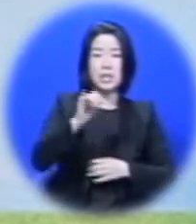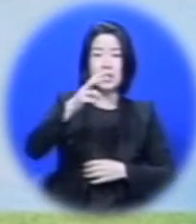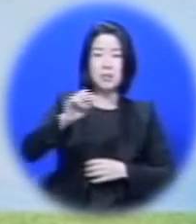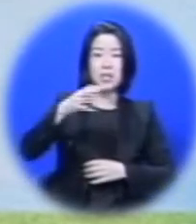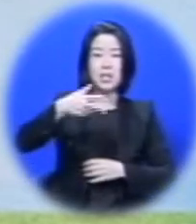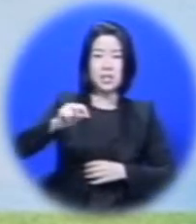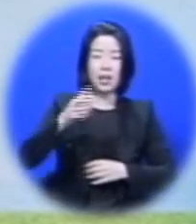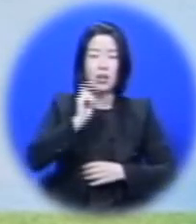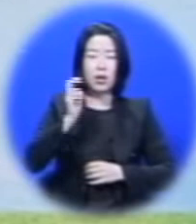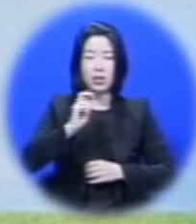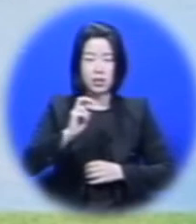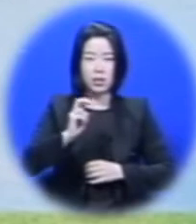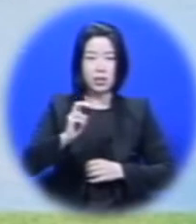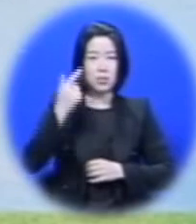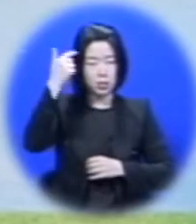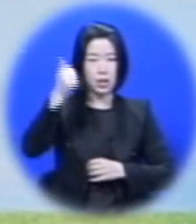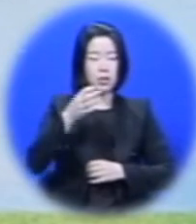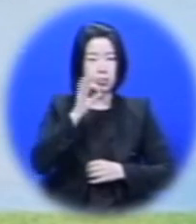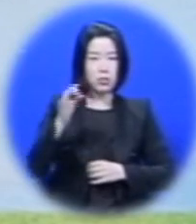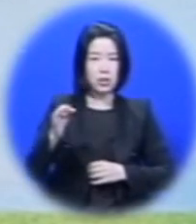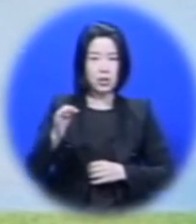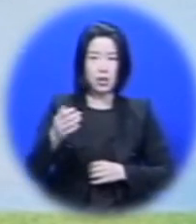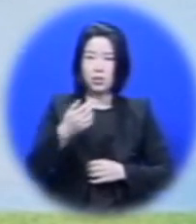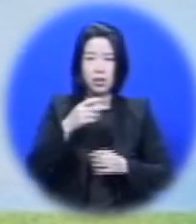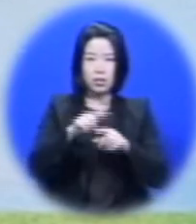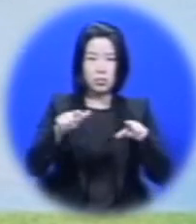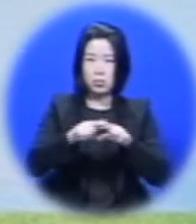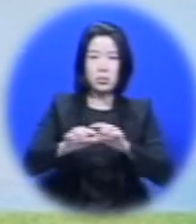노래를 부른 일이 그게 범상한 일은 아니죠.